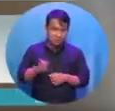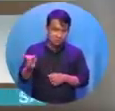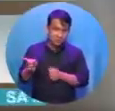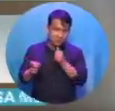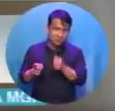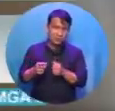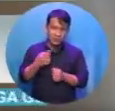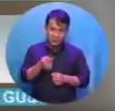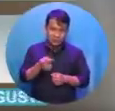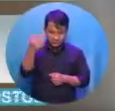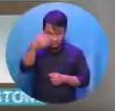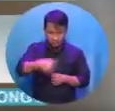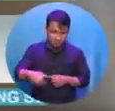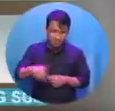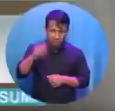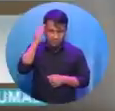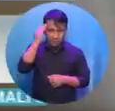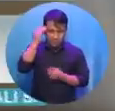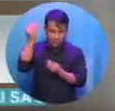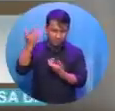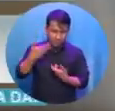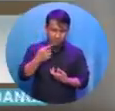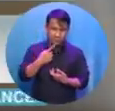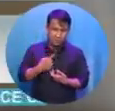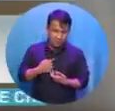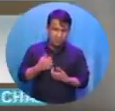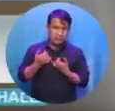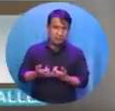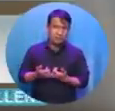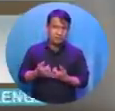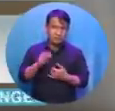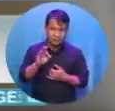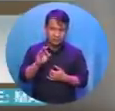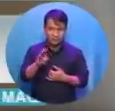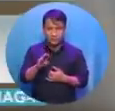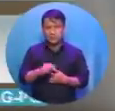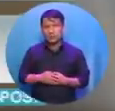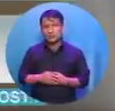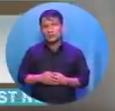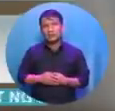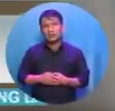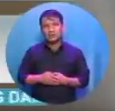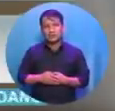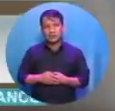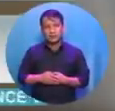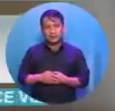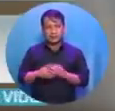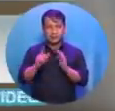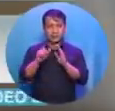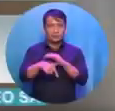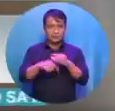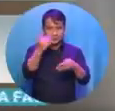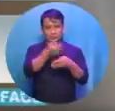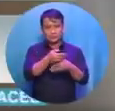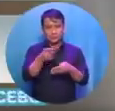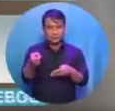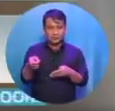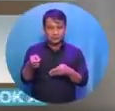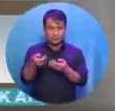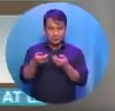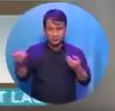Opo, sir. Yun lang po ang pagkaka-ano niya po sa akin sa FB. Eh, nung po pala, na-lockdown lang po yung asawa